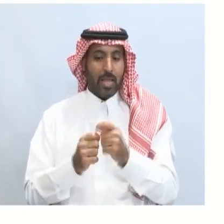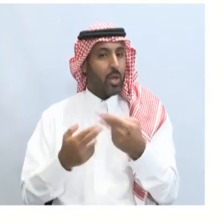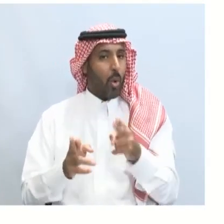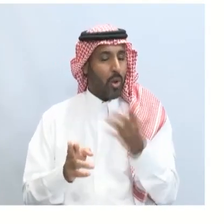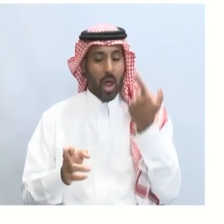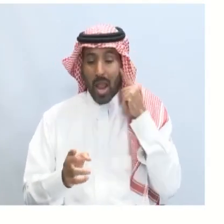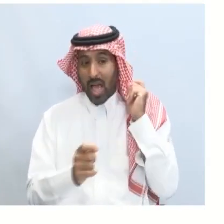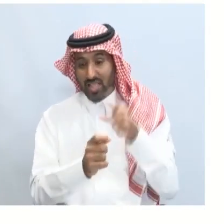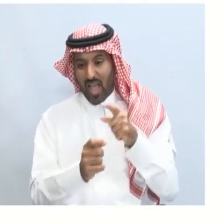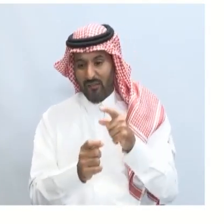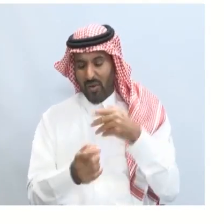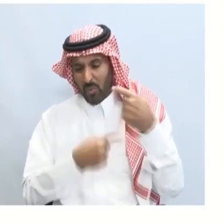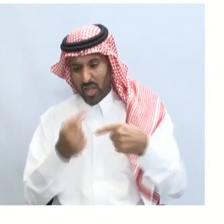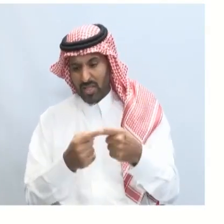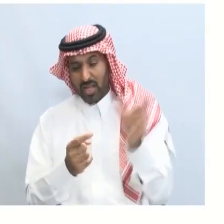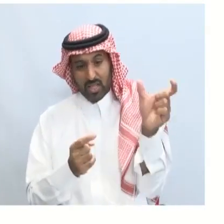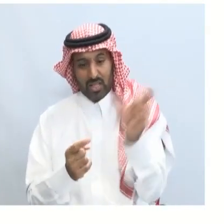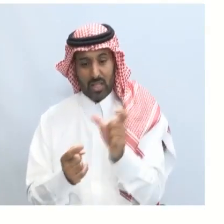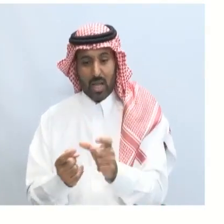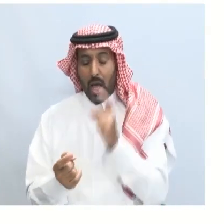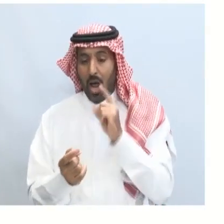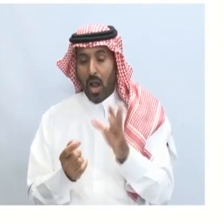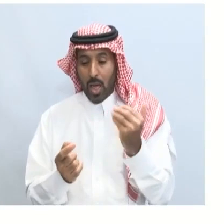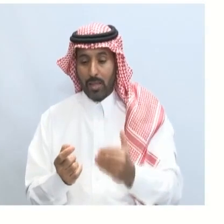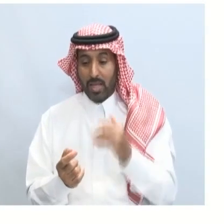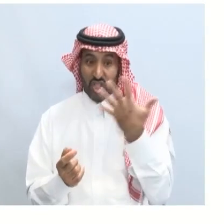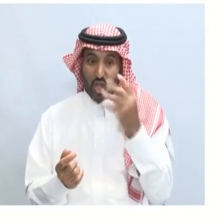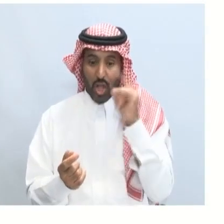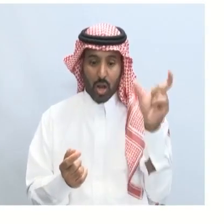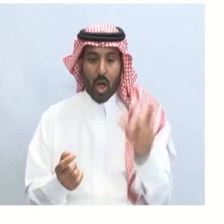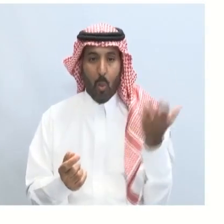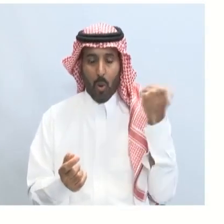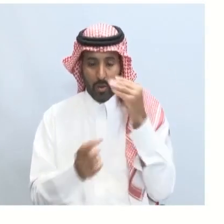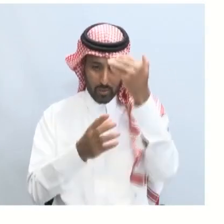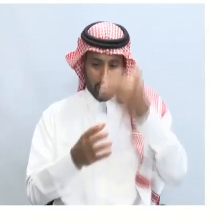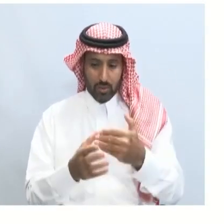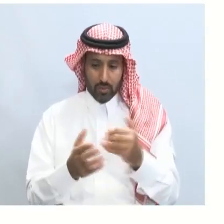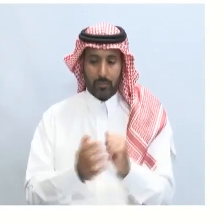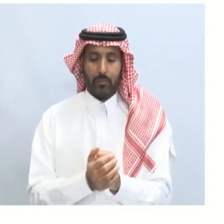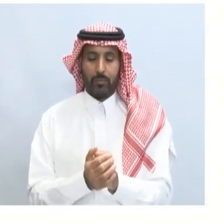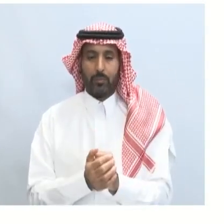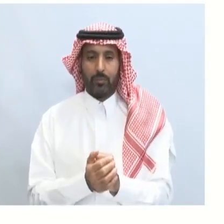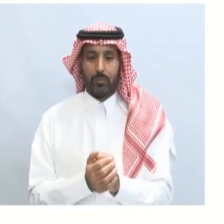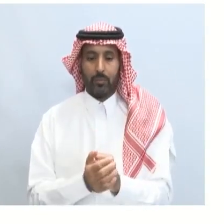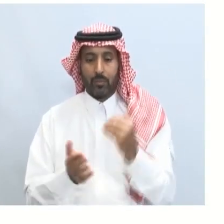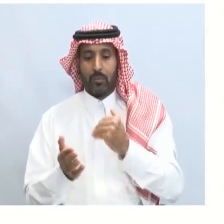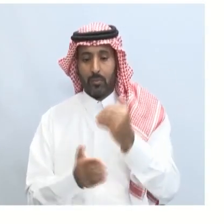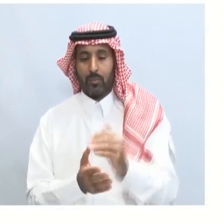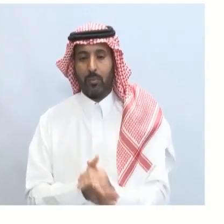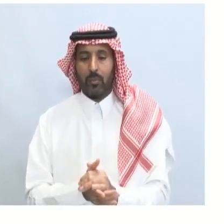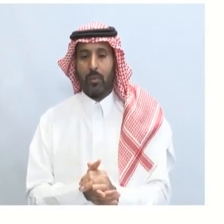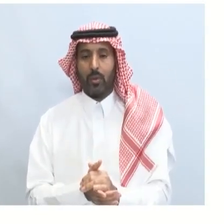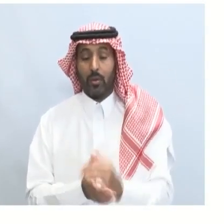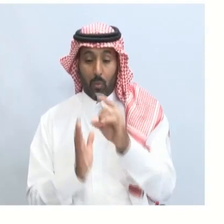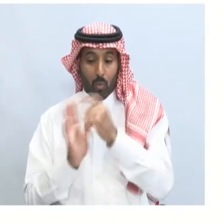اخذنا الاهداف ومراجعه للمفردات وكذلك مفردات جديده مره معنا وسوف نتطرق عليها في